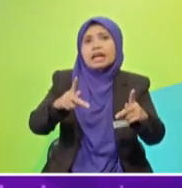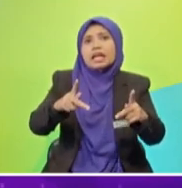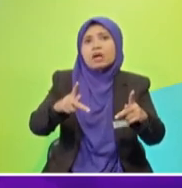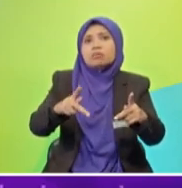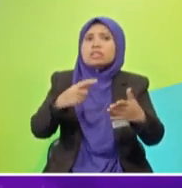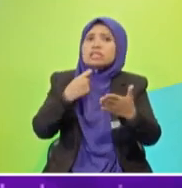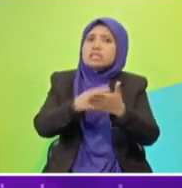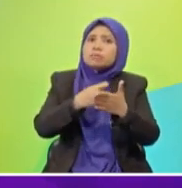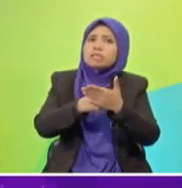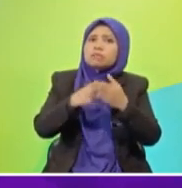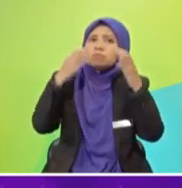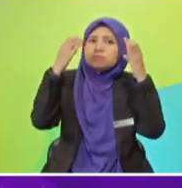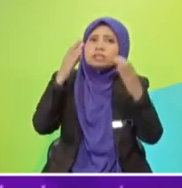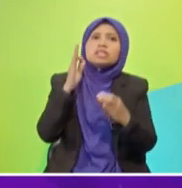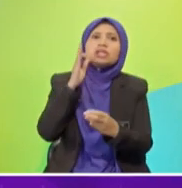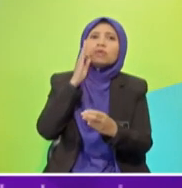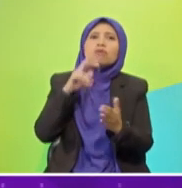kita tolong